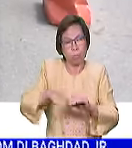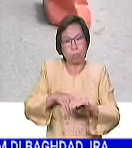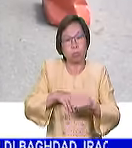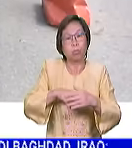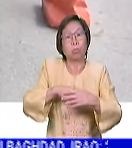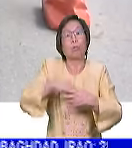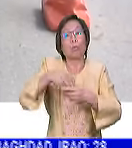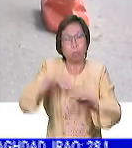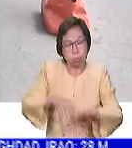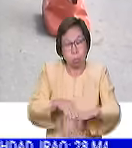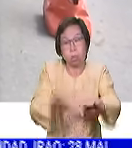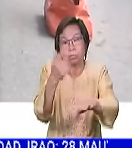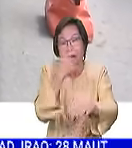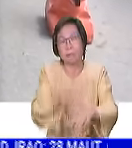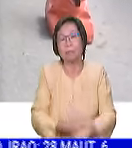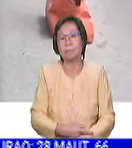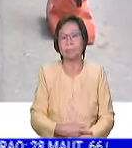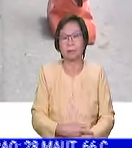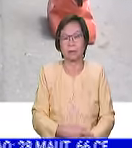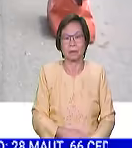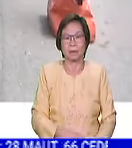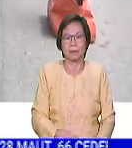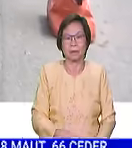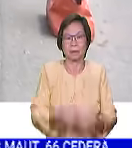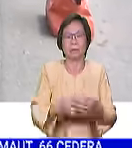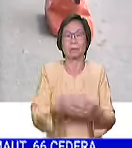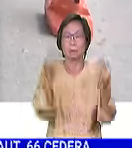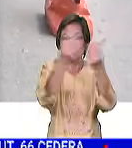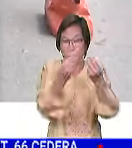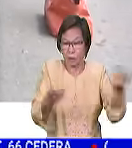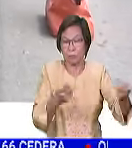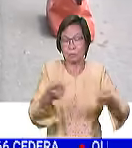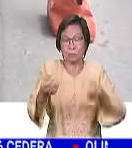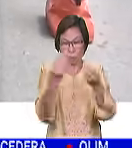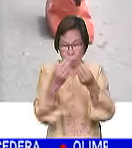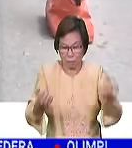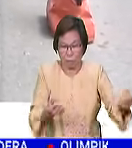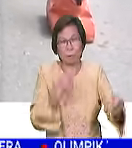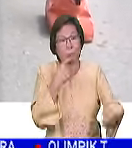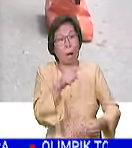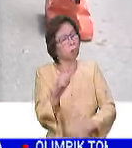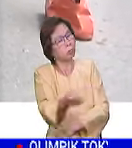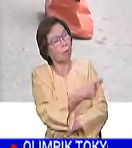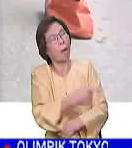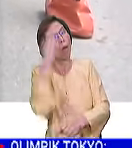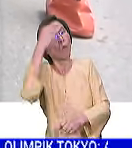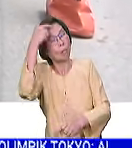Okay, bagaimana pula dengan jumlah kenderaan yang diarahkan patah balik dan antara sebab yang diberikan tu macam mana